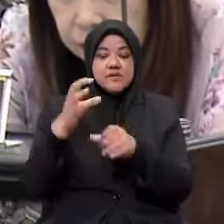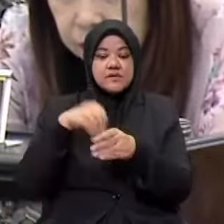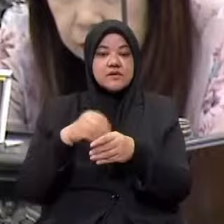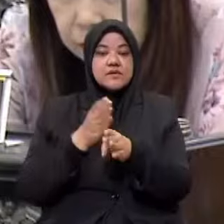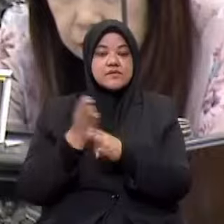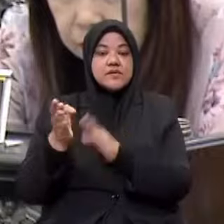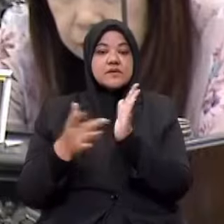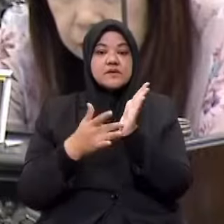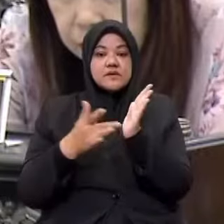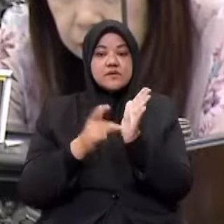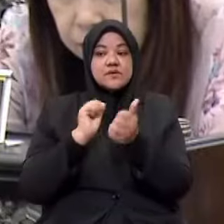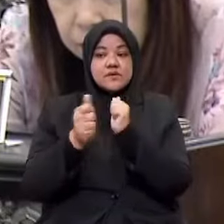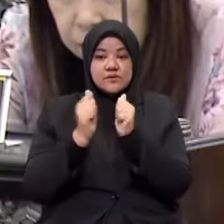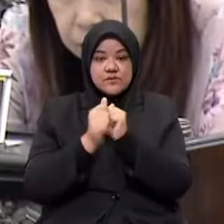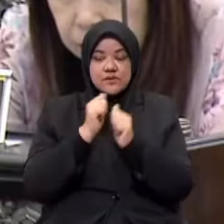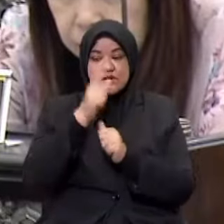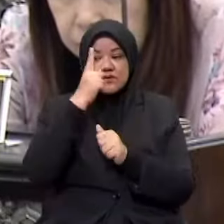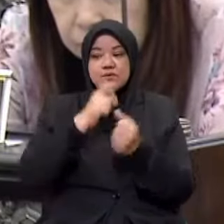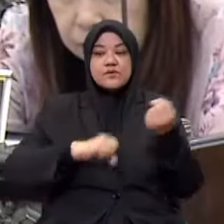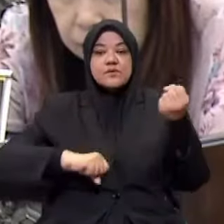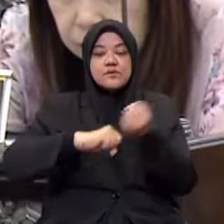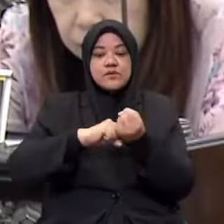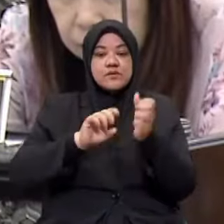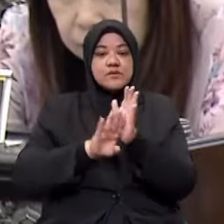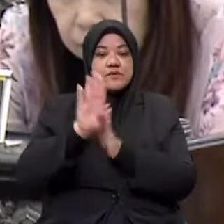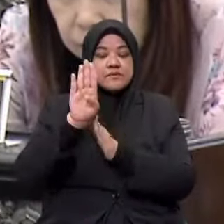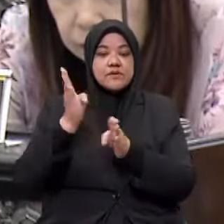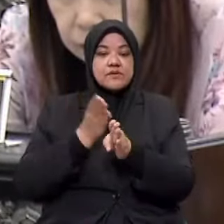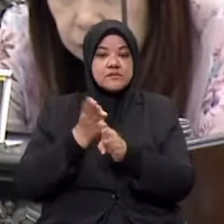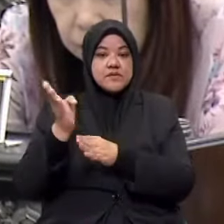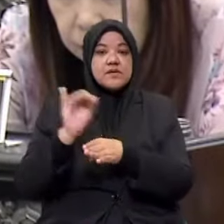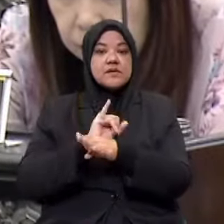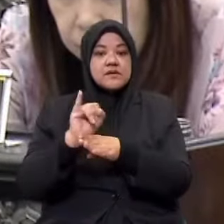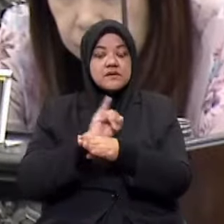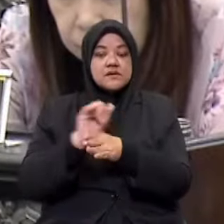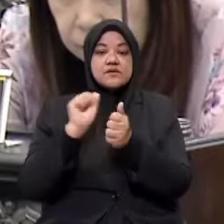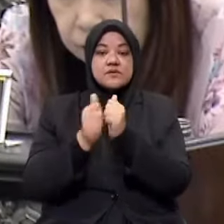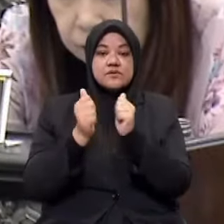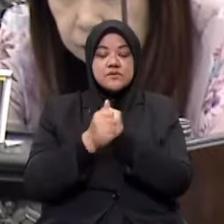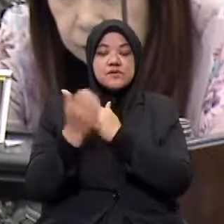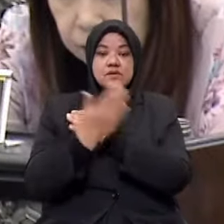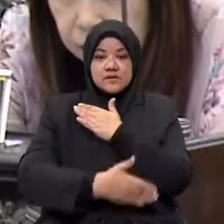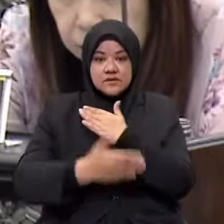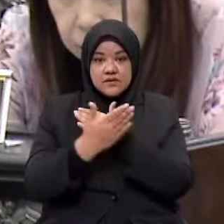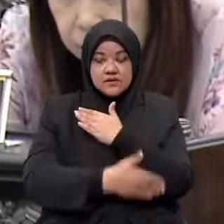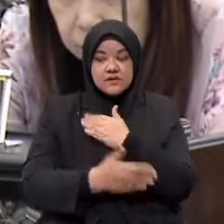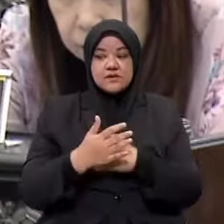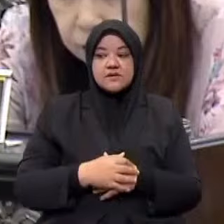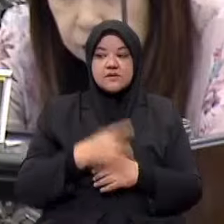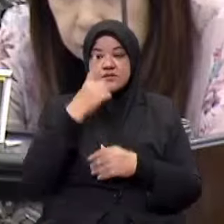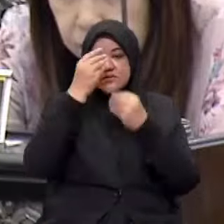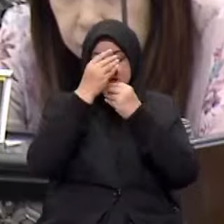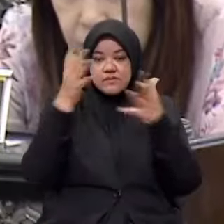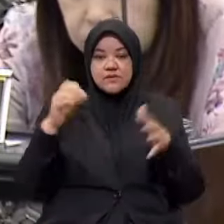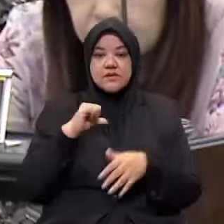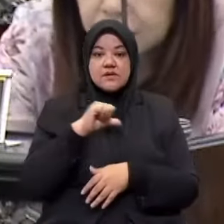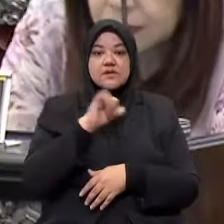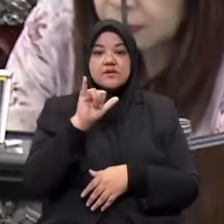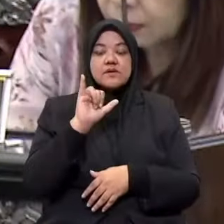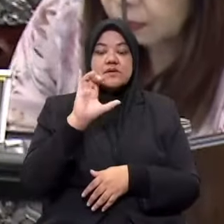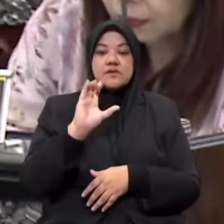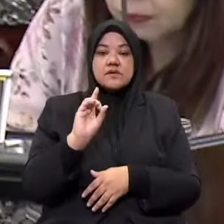dalam bidang teknologi sukan bagi menyokong pembangunan sektor industri sukan negara untuk makluman ahli yang